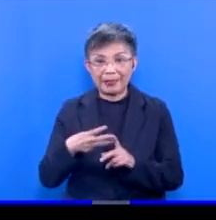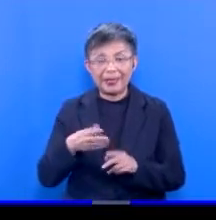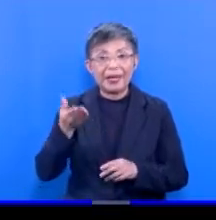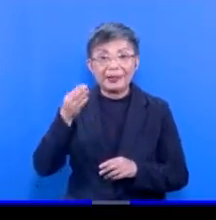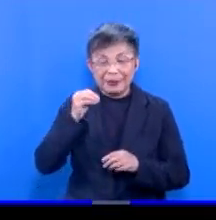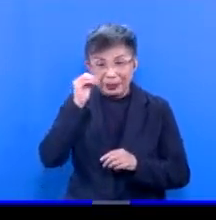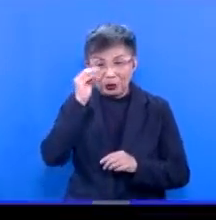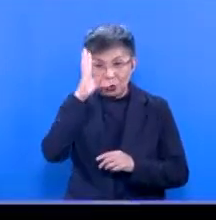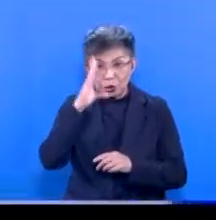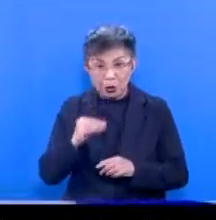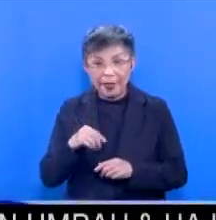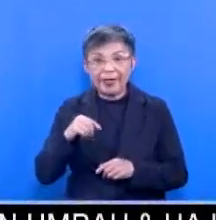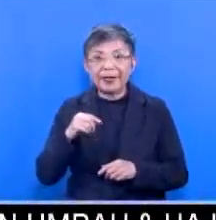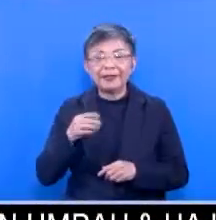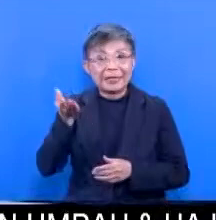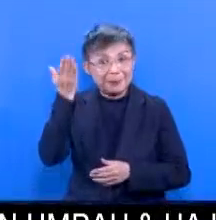sore